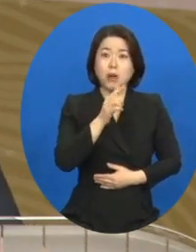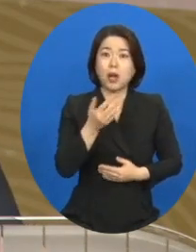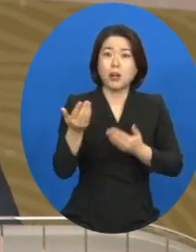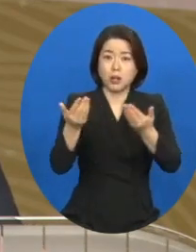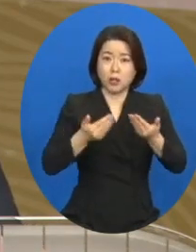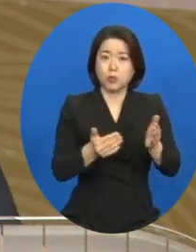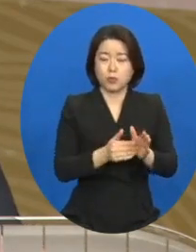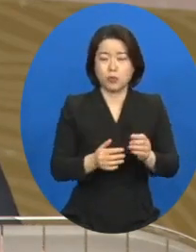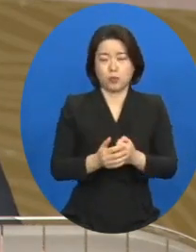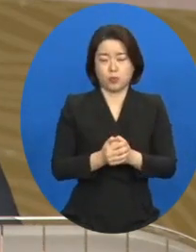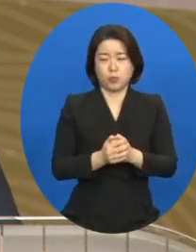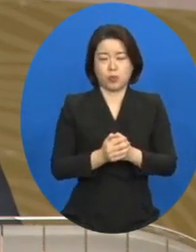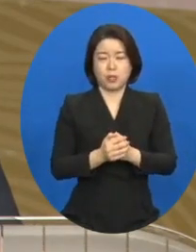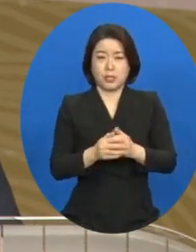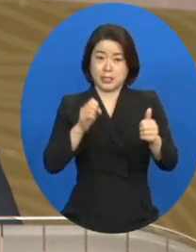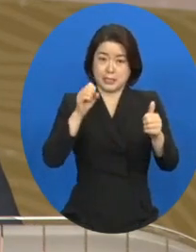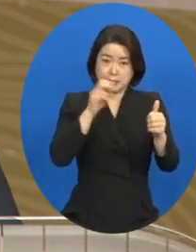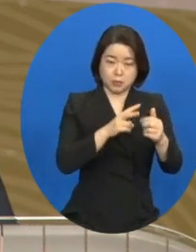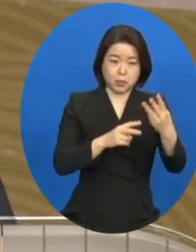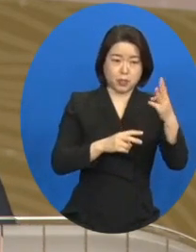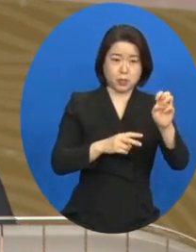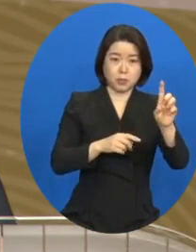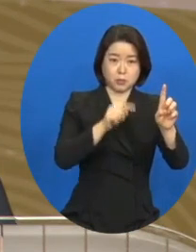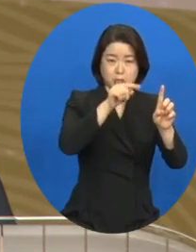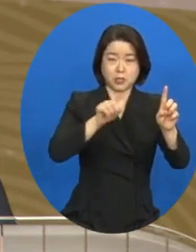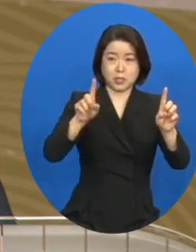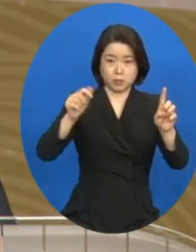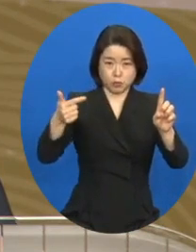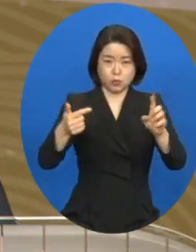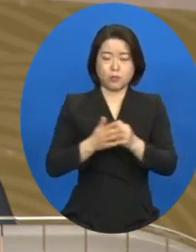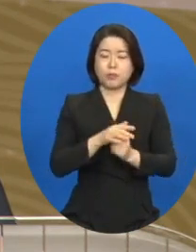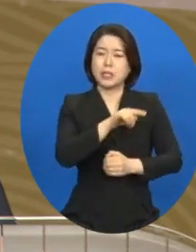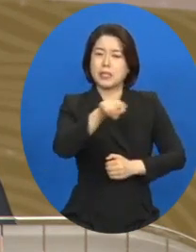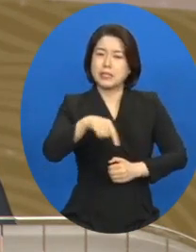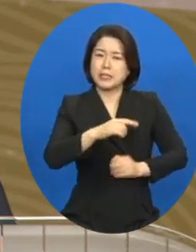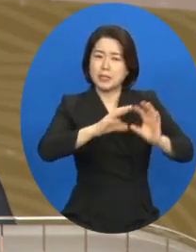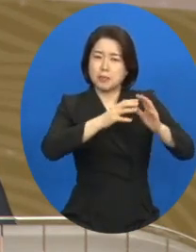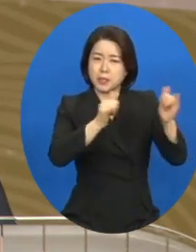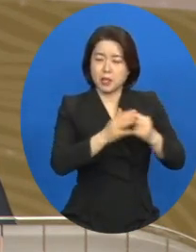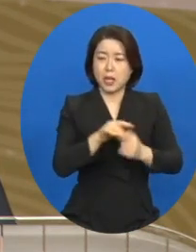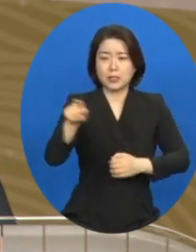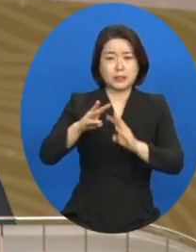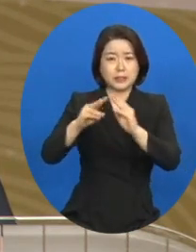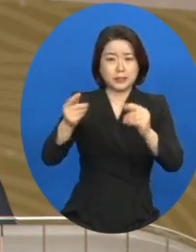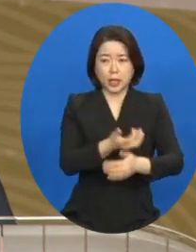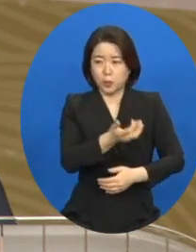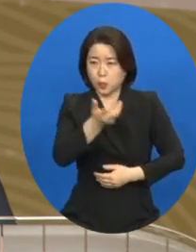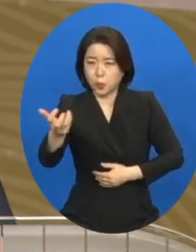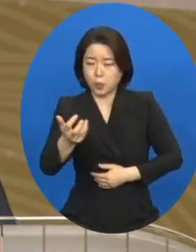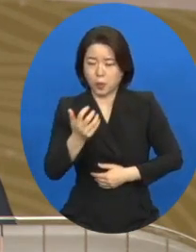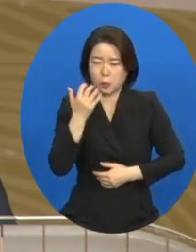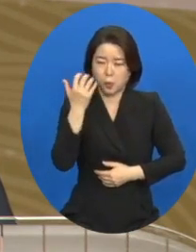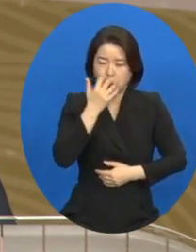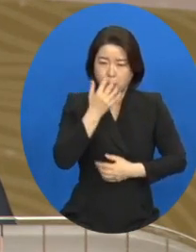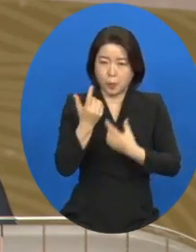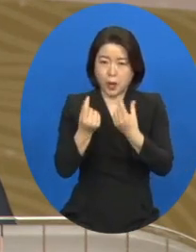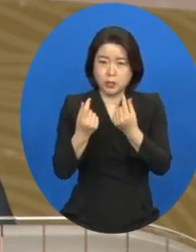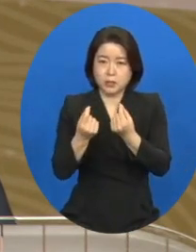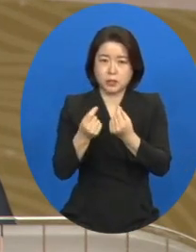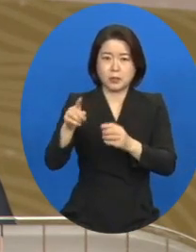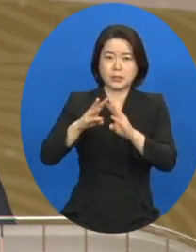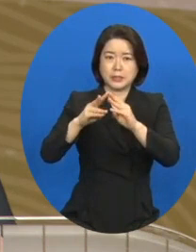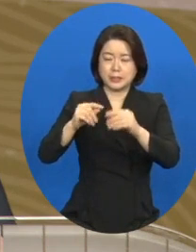신명기 31장 16절입니다. 이 백성은 그 땅으로 들어가 음란히 그 땅의 이방신들을 따르며 일어날